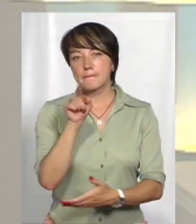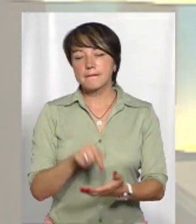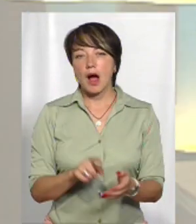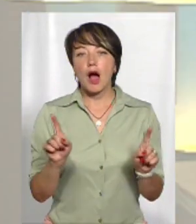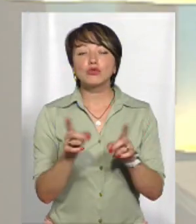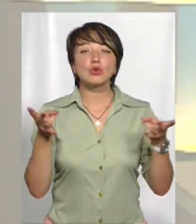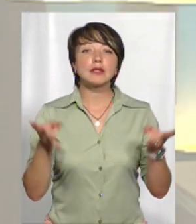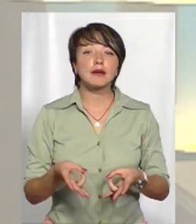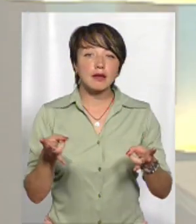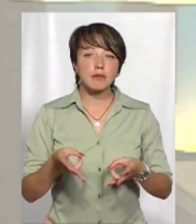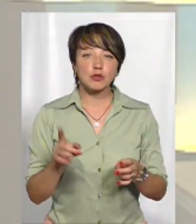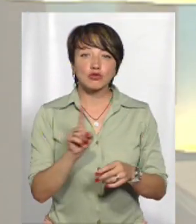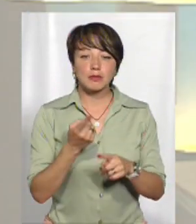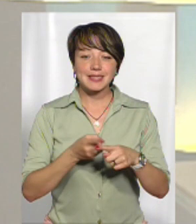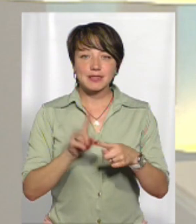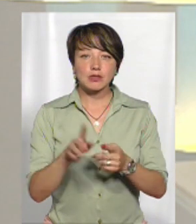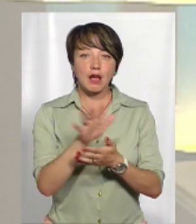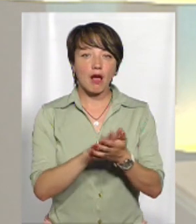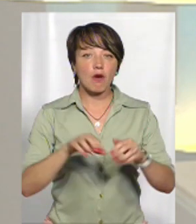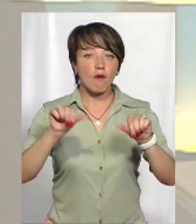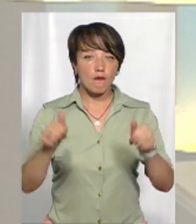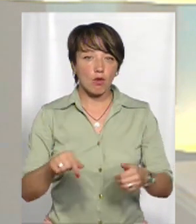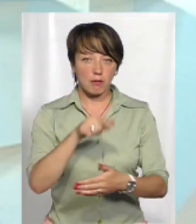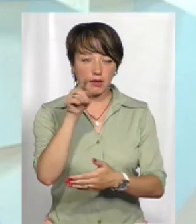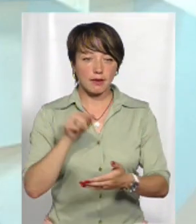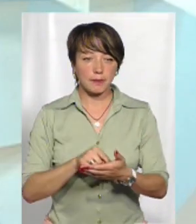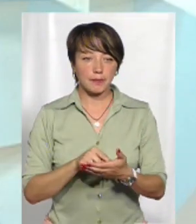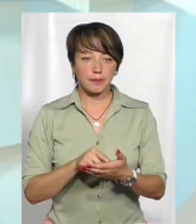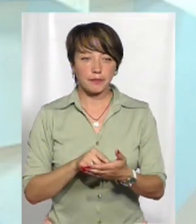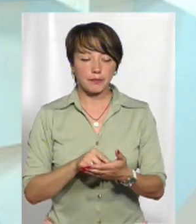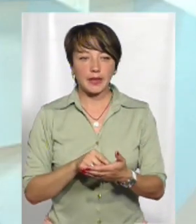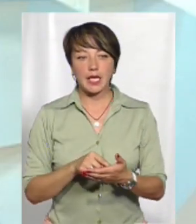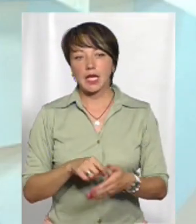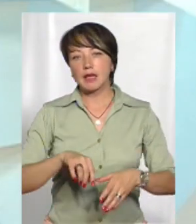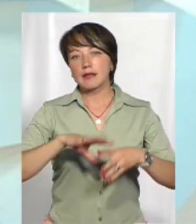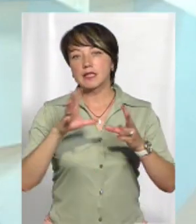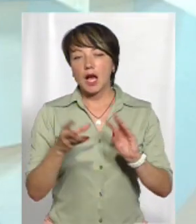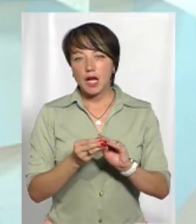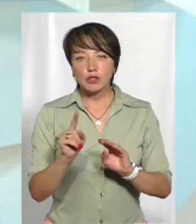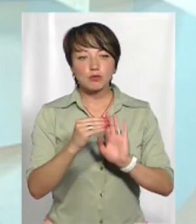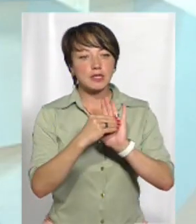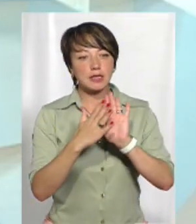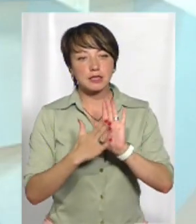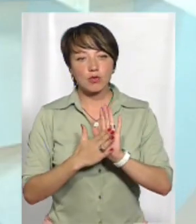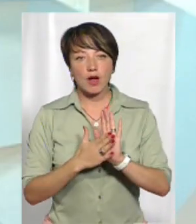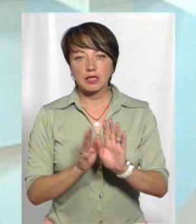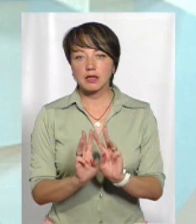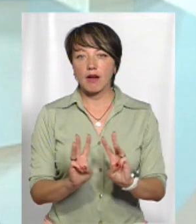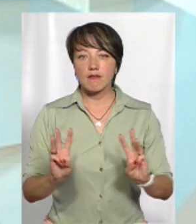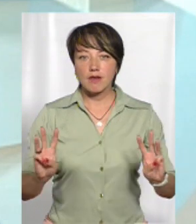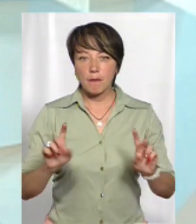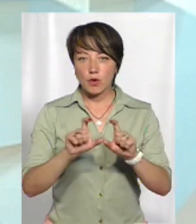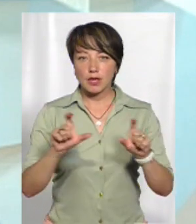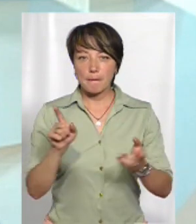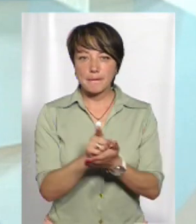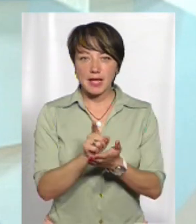щоб таке звернення оформити? Взагалі, для того, щоб зареєструватися на веб-порталі Пенсійного фонду для